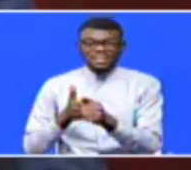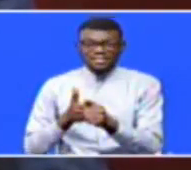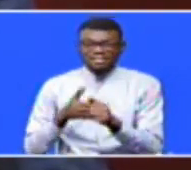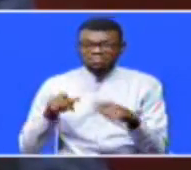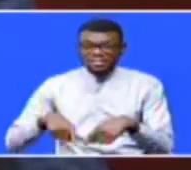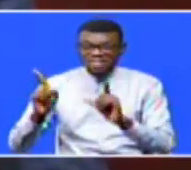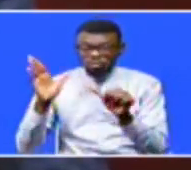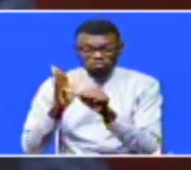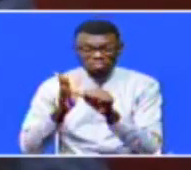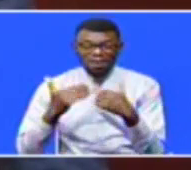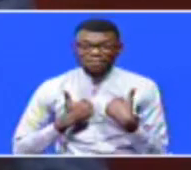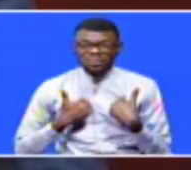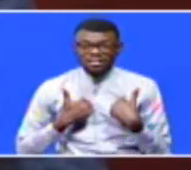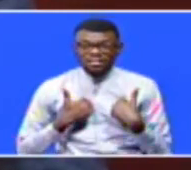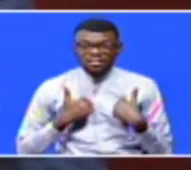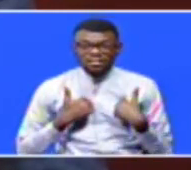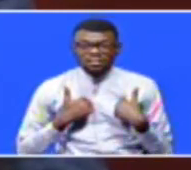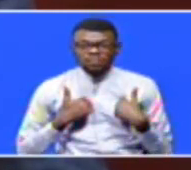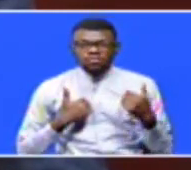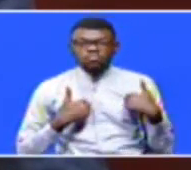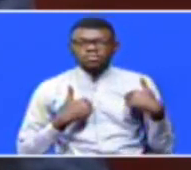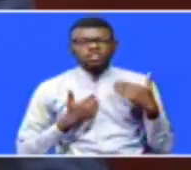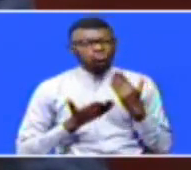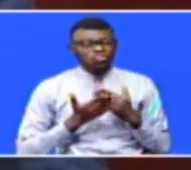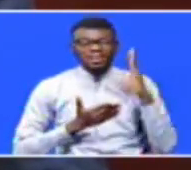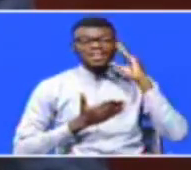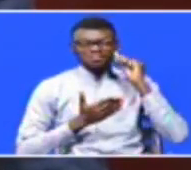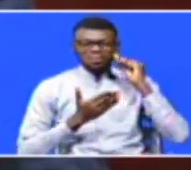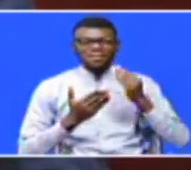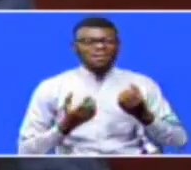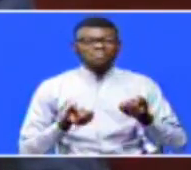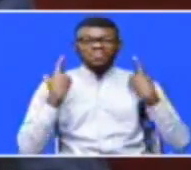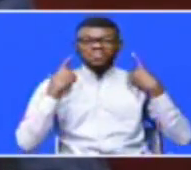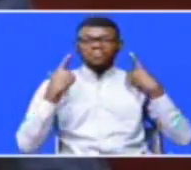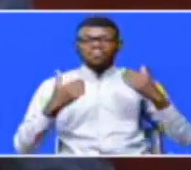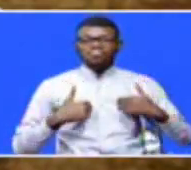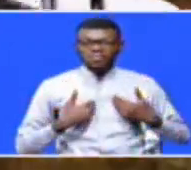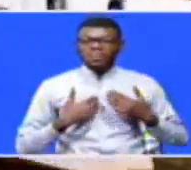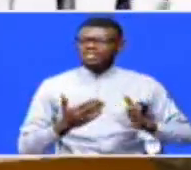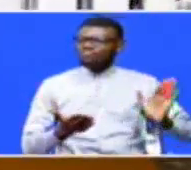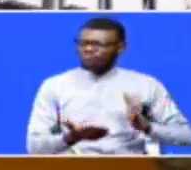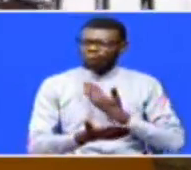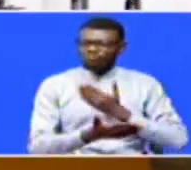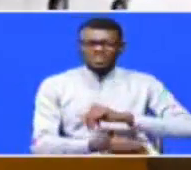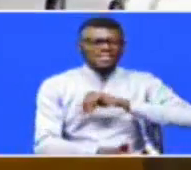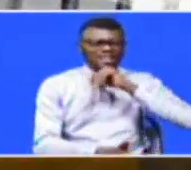the consequence is a good experience for me. I will be more loyal than I was now. I will sing Baba throughout. Thank you so much.